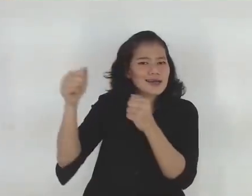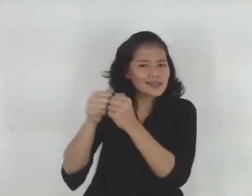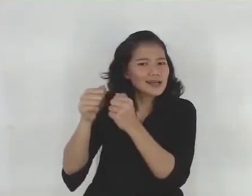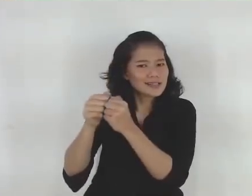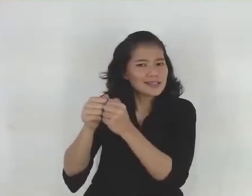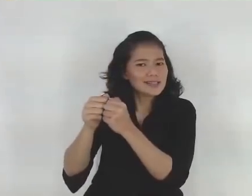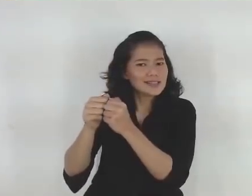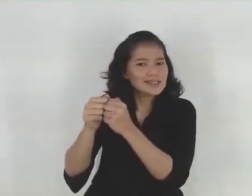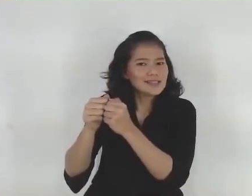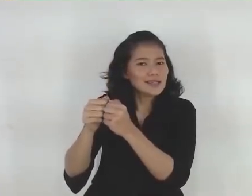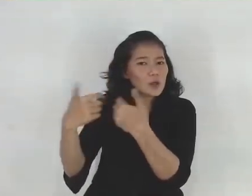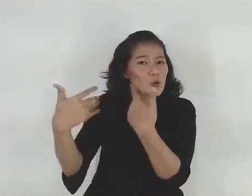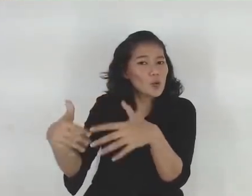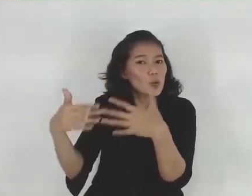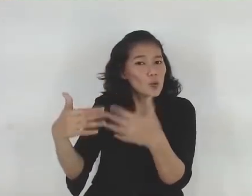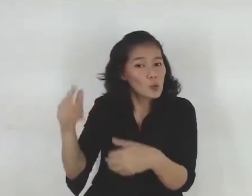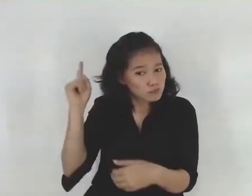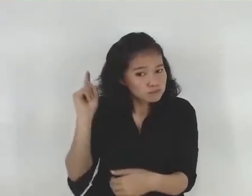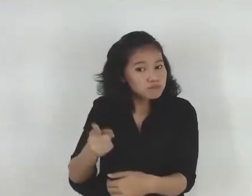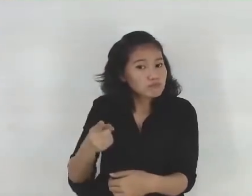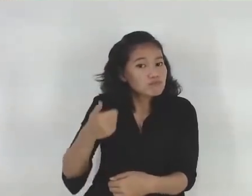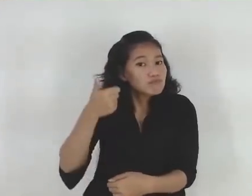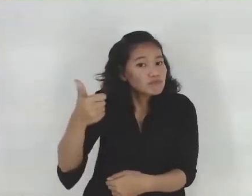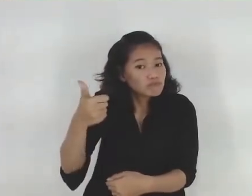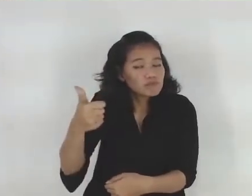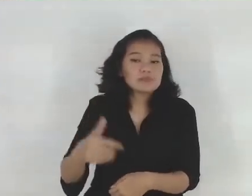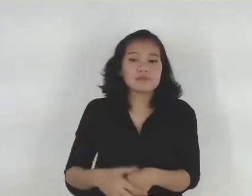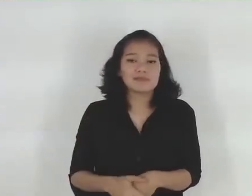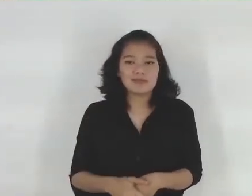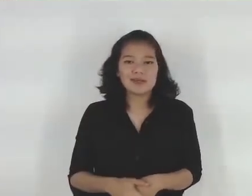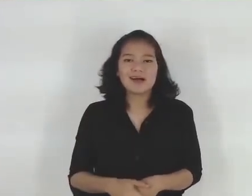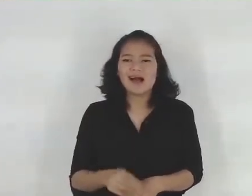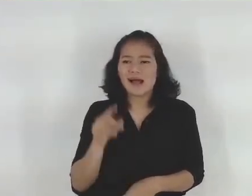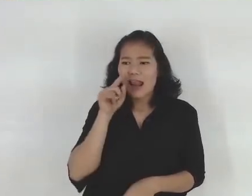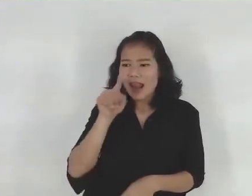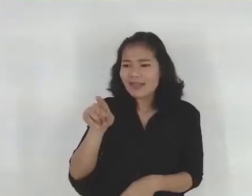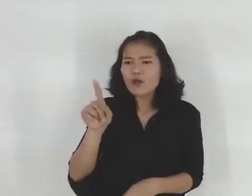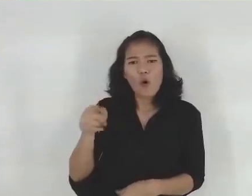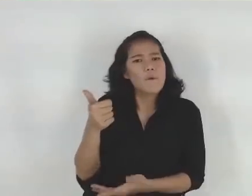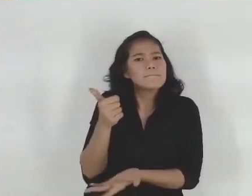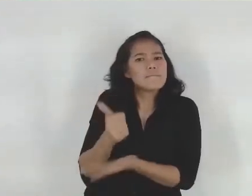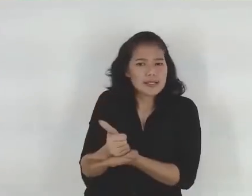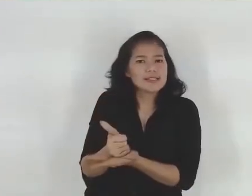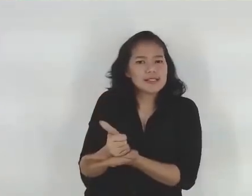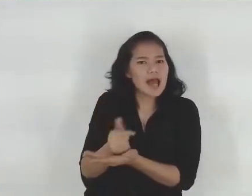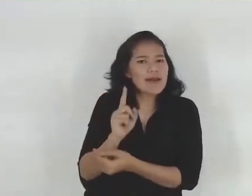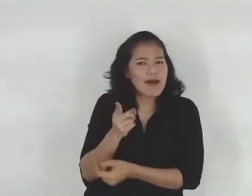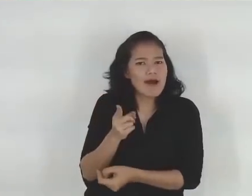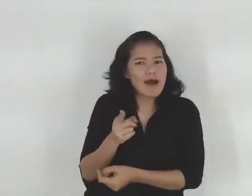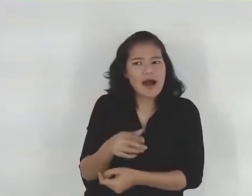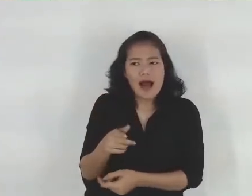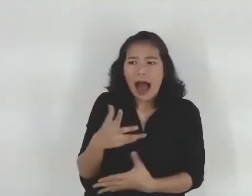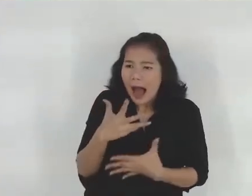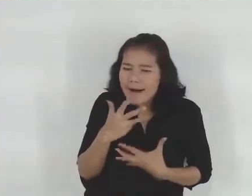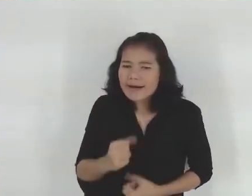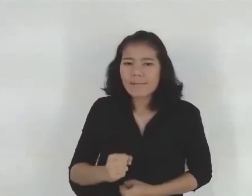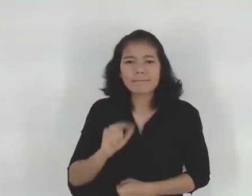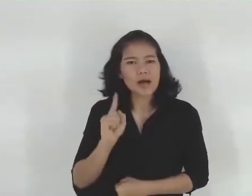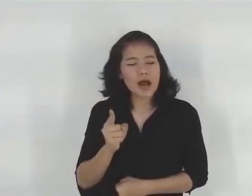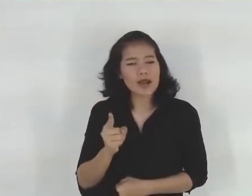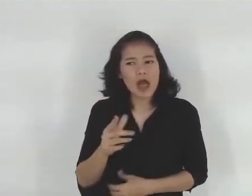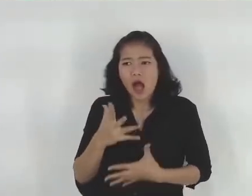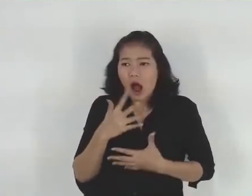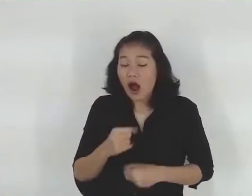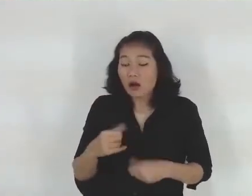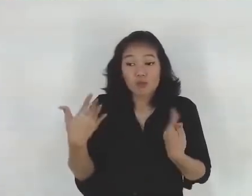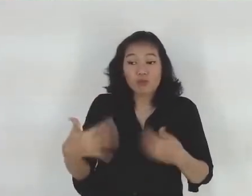yang sangat-sangat nyata dari situ ada kepastian dari situ ada pengharapan yang luar